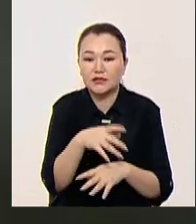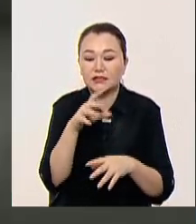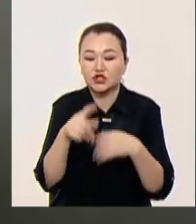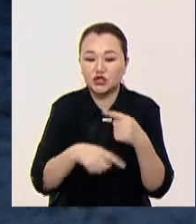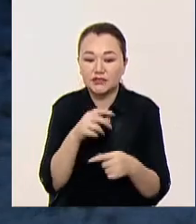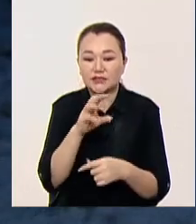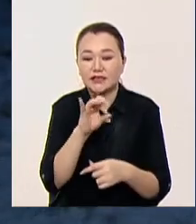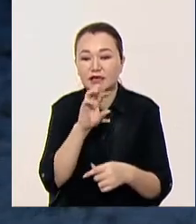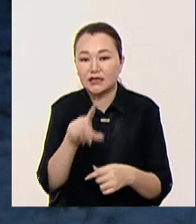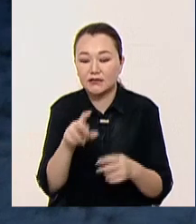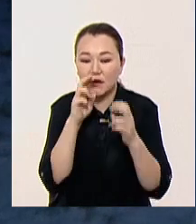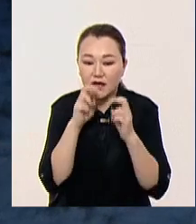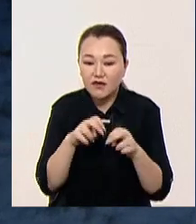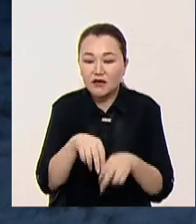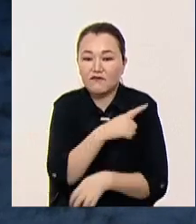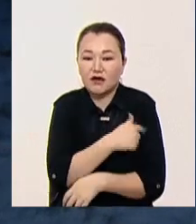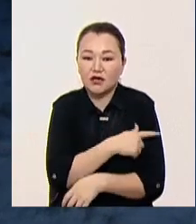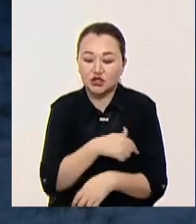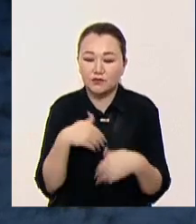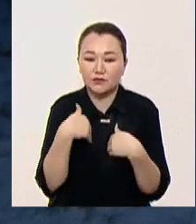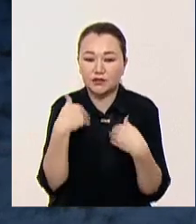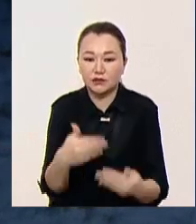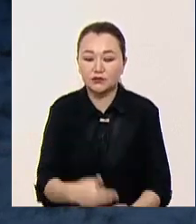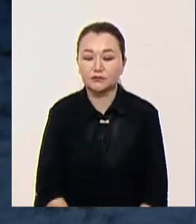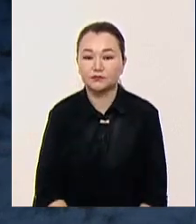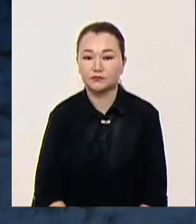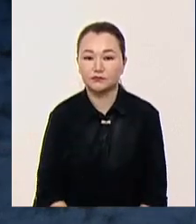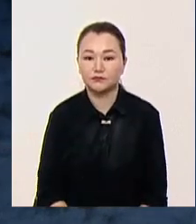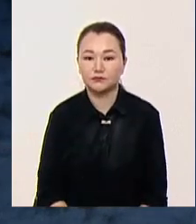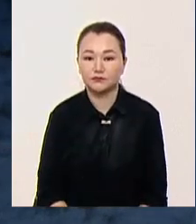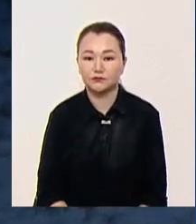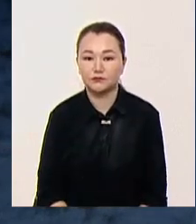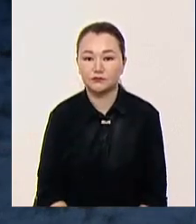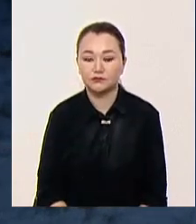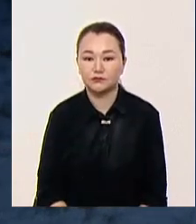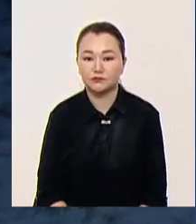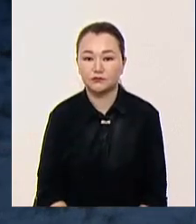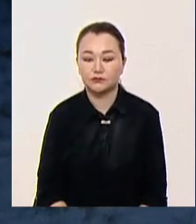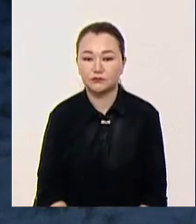өткізуді ұсынып отыр. Нұрболат Жанабекұлы, Аружан Ербатыр, Сергей Шуйскин, Информбюро, Алматы.